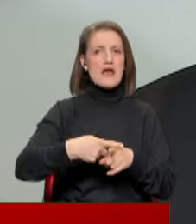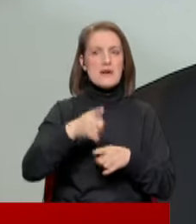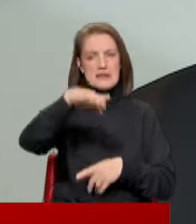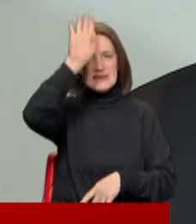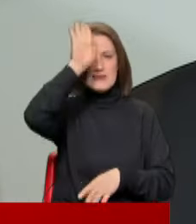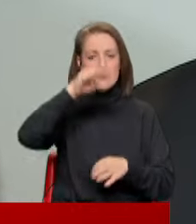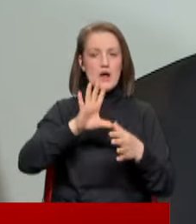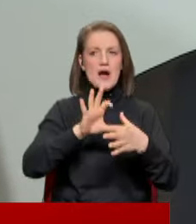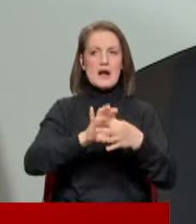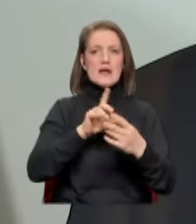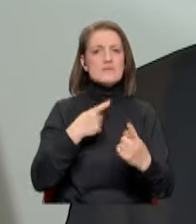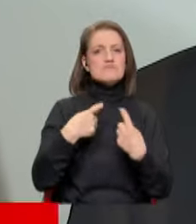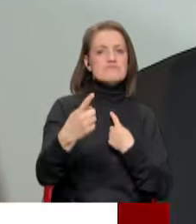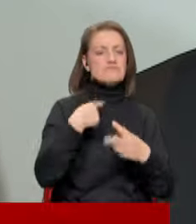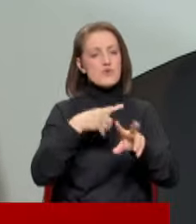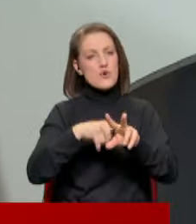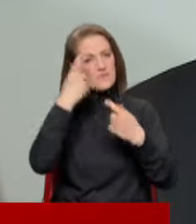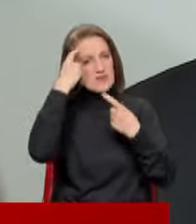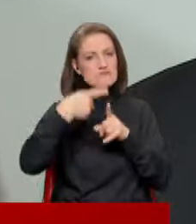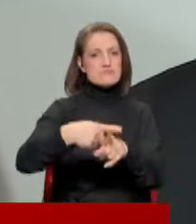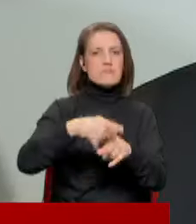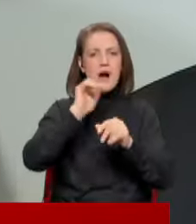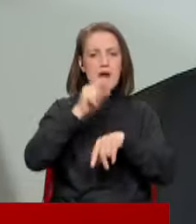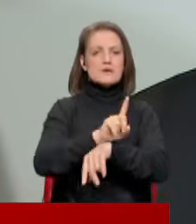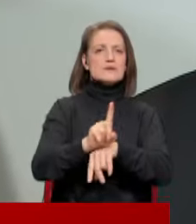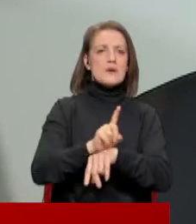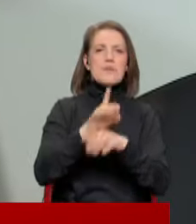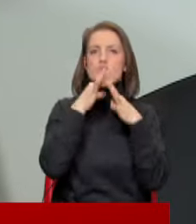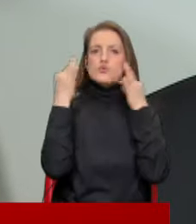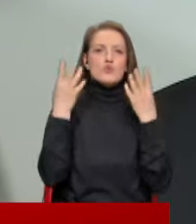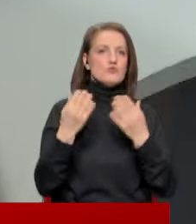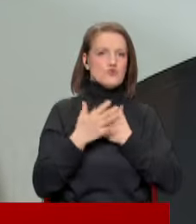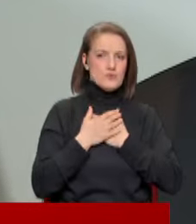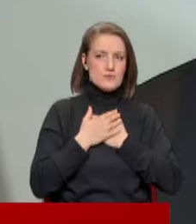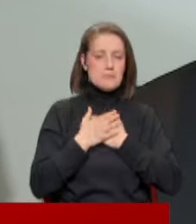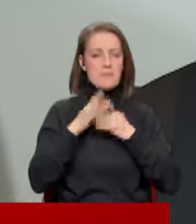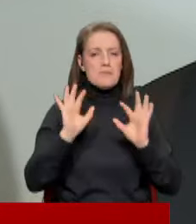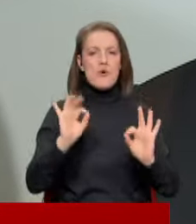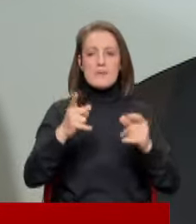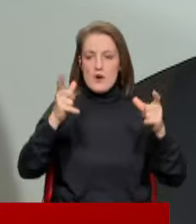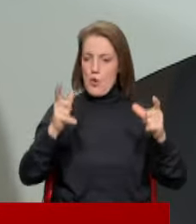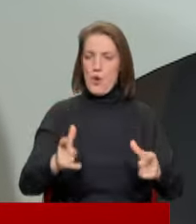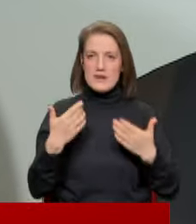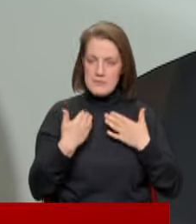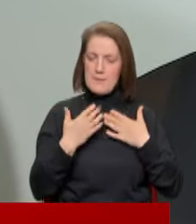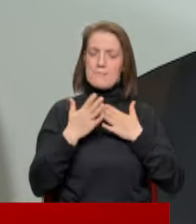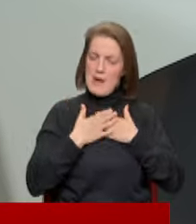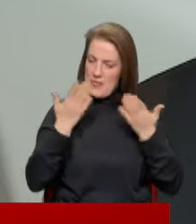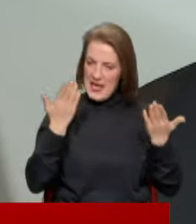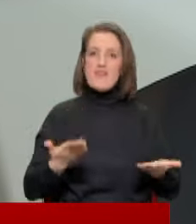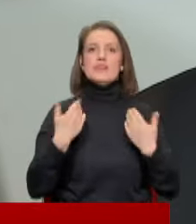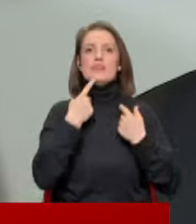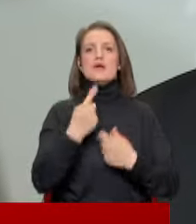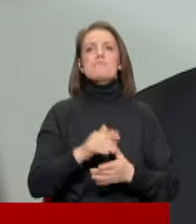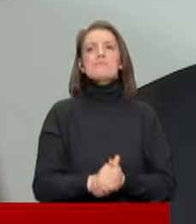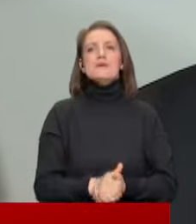İstanbul'la ilgili karşılıklı yorum yapmaktan her zaman mutlu olmuşuzdur Böylesi bir ortama ben Elbette ki evet